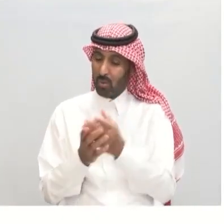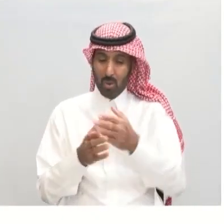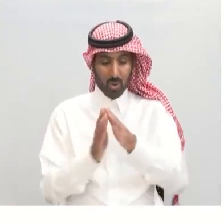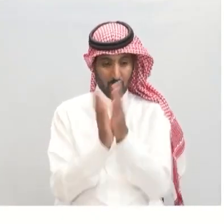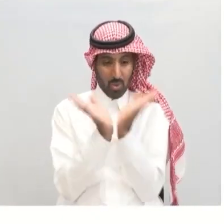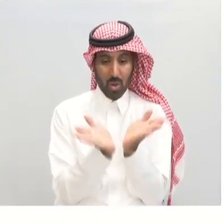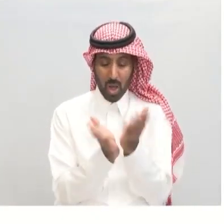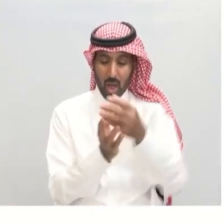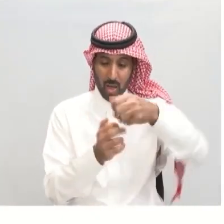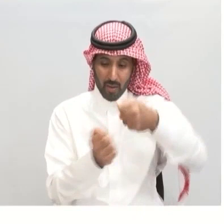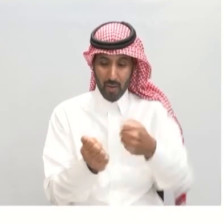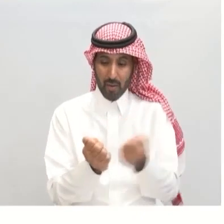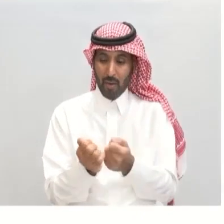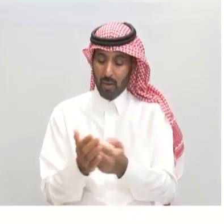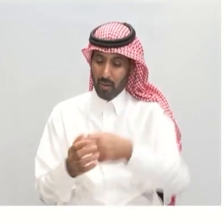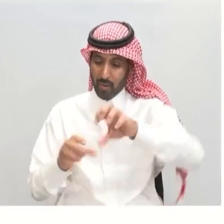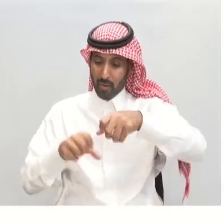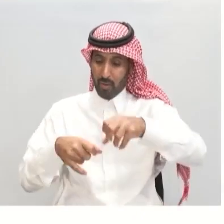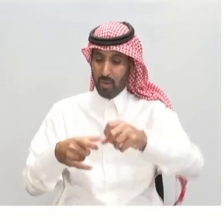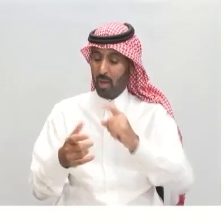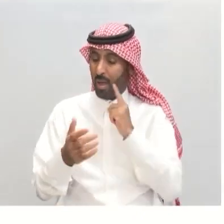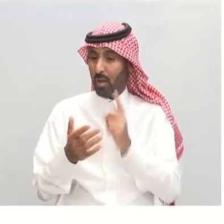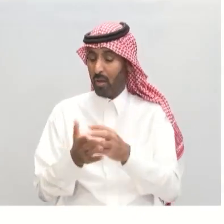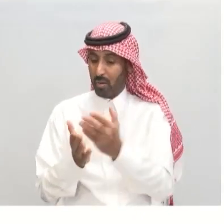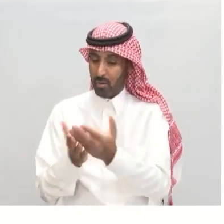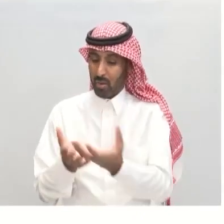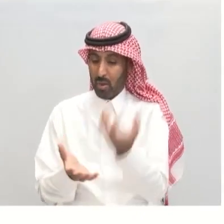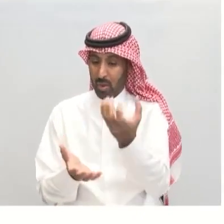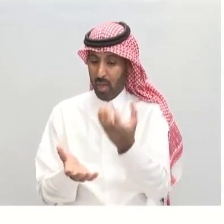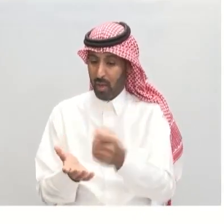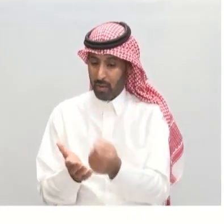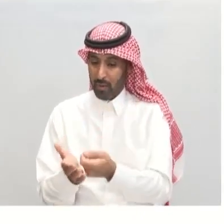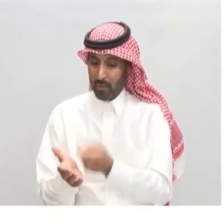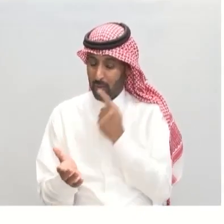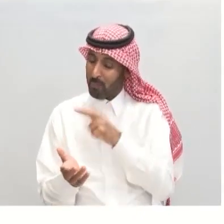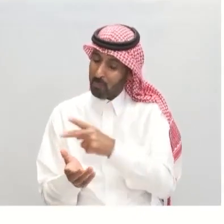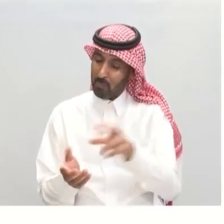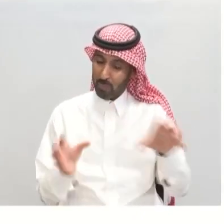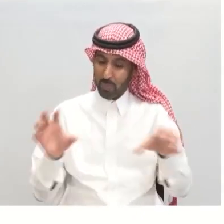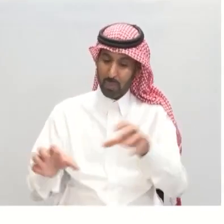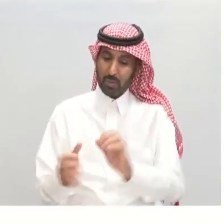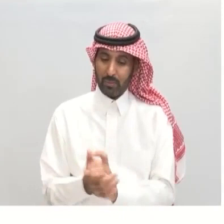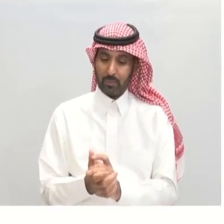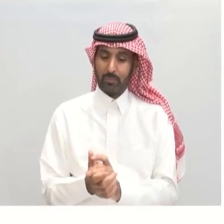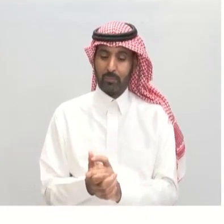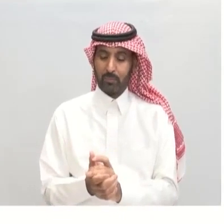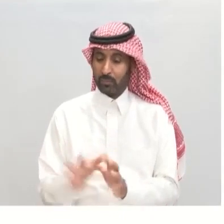في عهد النبي عليه الصلاه والسلام كما ذكرنا لكم في اللحاف وفي عسب النخل وغير